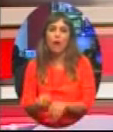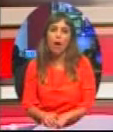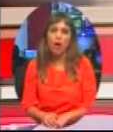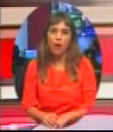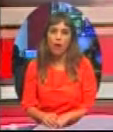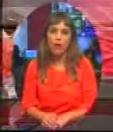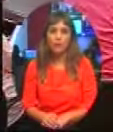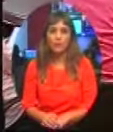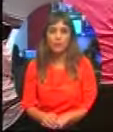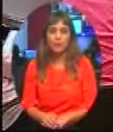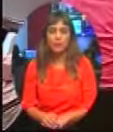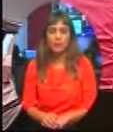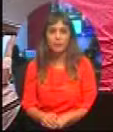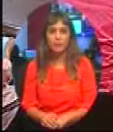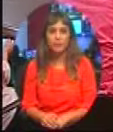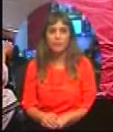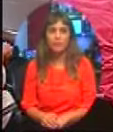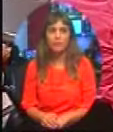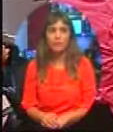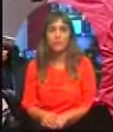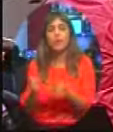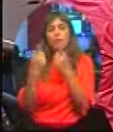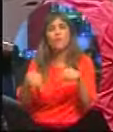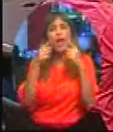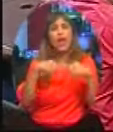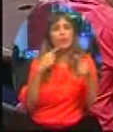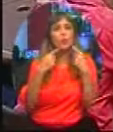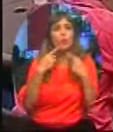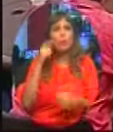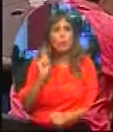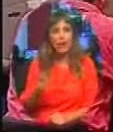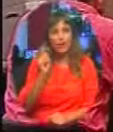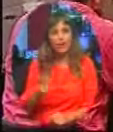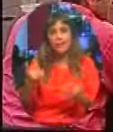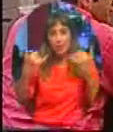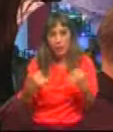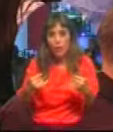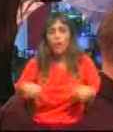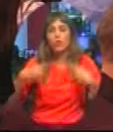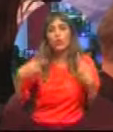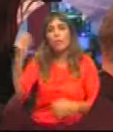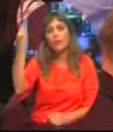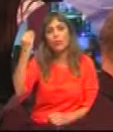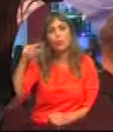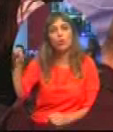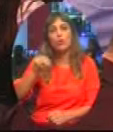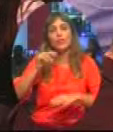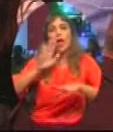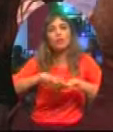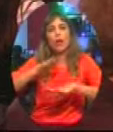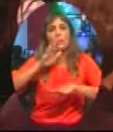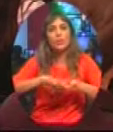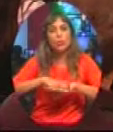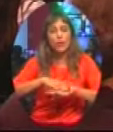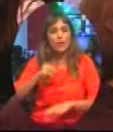הפרטים. בשורה של ועדות ודיונים בכנסת התקיים היום יום עיון בנושא הכשרה מקצועית